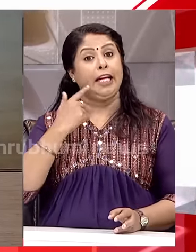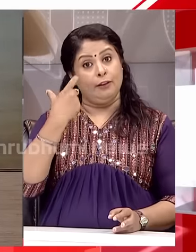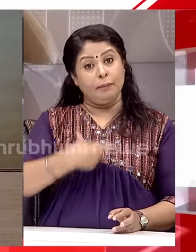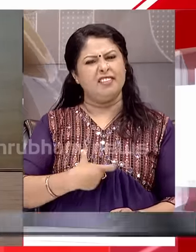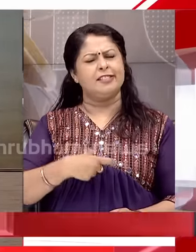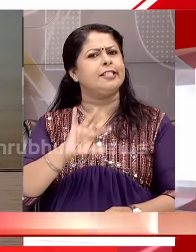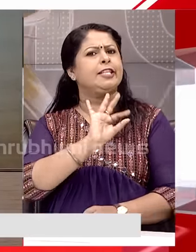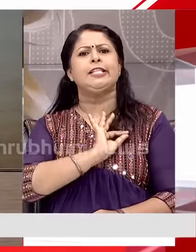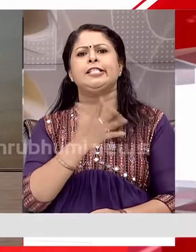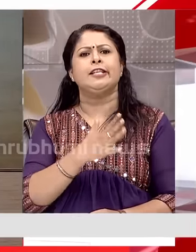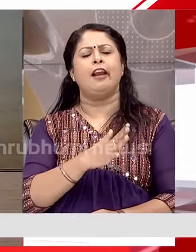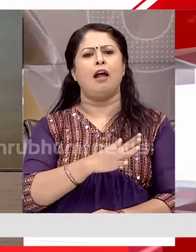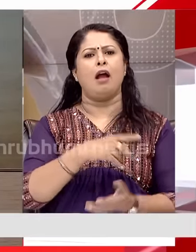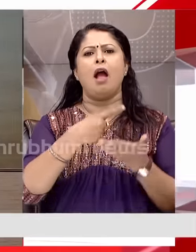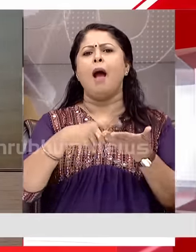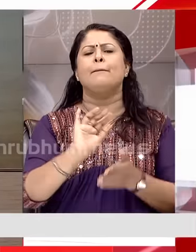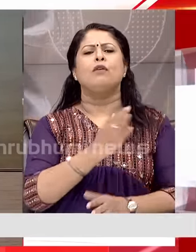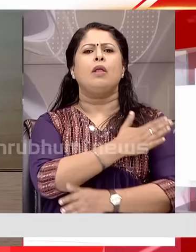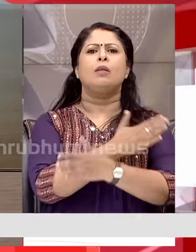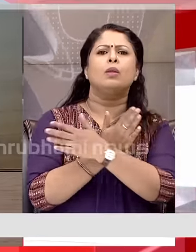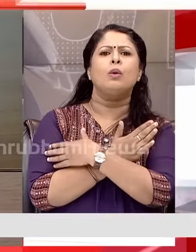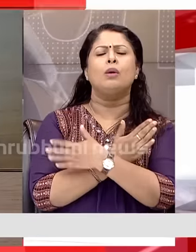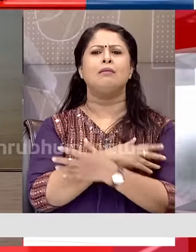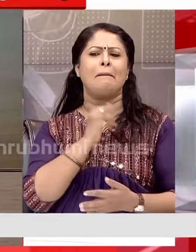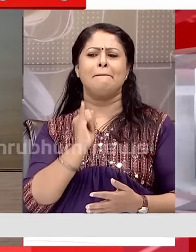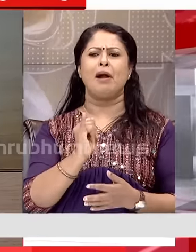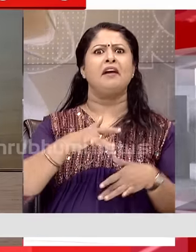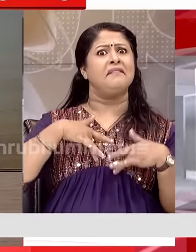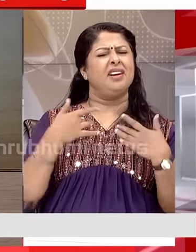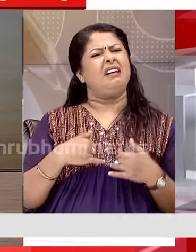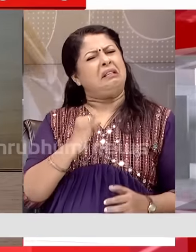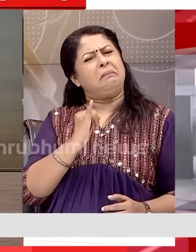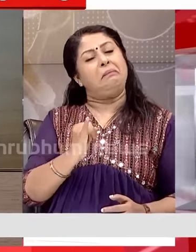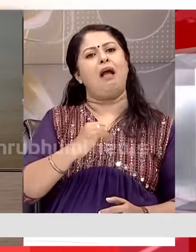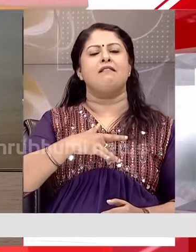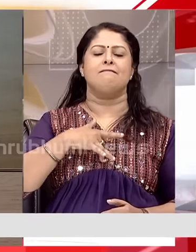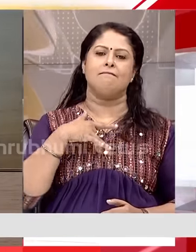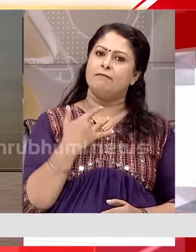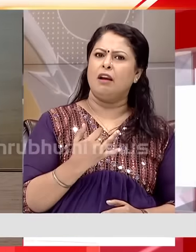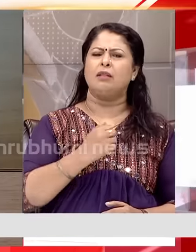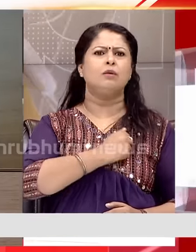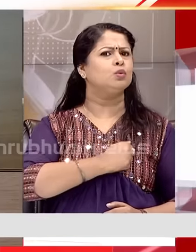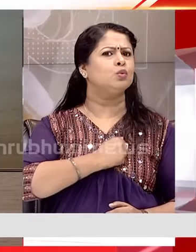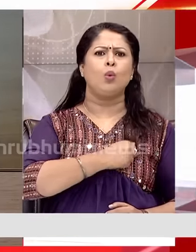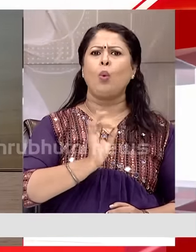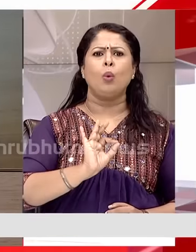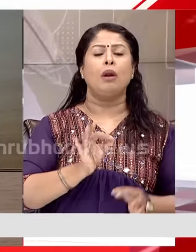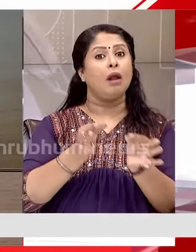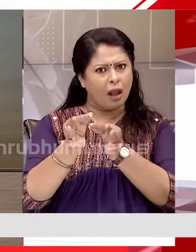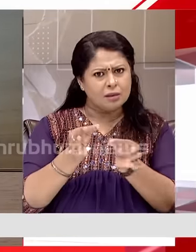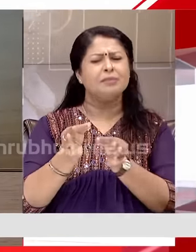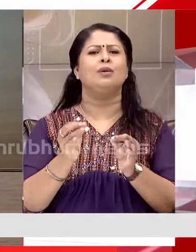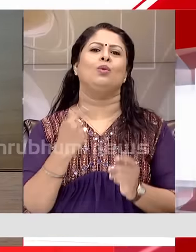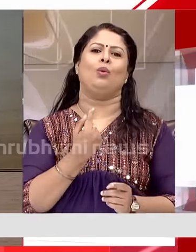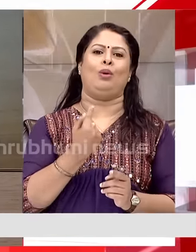അയാളുടെ ശരീരത്തിൽ സ്പർശിക്കുക, മോശമായ രീതിയിൽ സ്പർശിപ്പിക്കുക, എനിക്കത് മോശമായി തന്നെയാണ് ഫീൽ ചെയ്തത്. അതൊരു മാപ്പ് പറച്ചിലായിട്ടല്ല, അതൊരു വിശദീകരണമായിട്ടാണ് തോന്നുന്നത്.